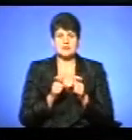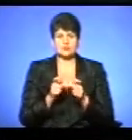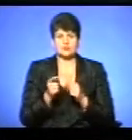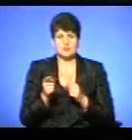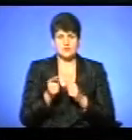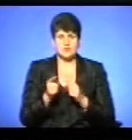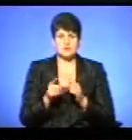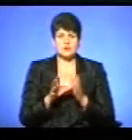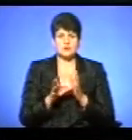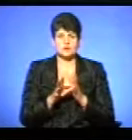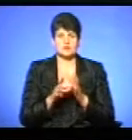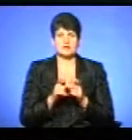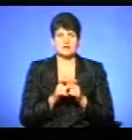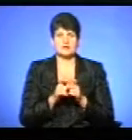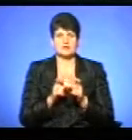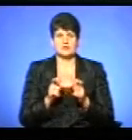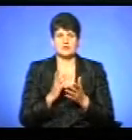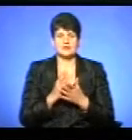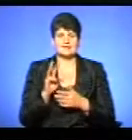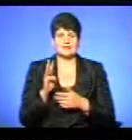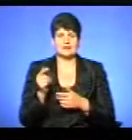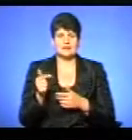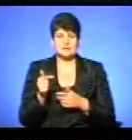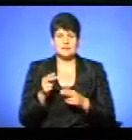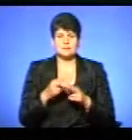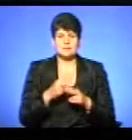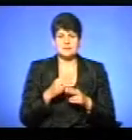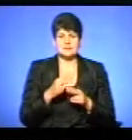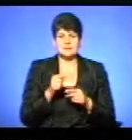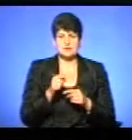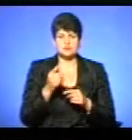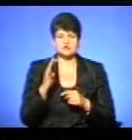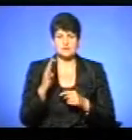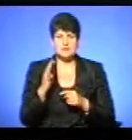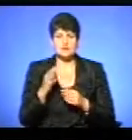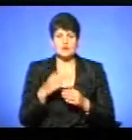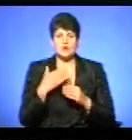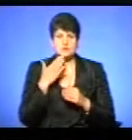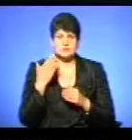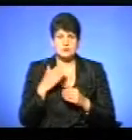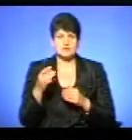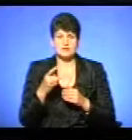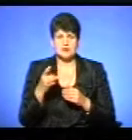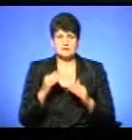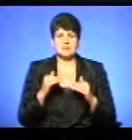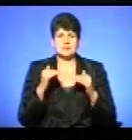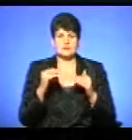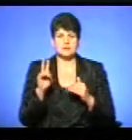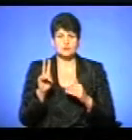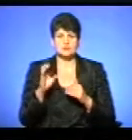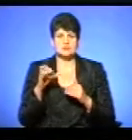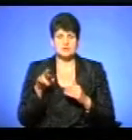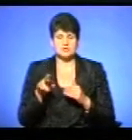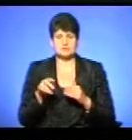тернополянина чи електронним проїзним квитком становить 3 гривні, без них – 4. Востаннє тариф на проїзд у тролейбусах підняли 2 січня